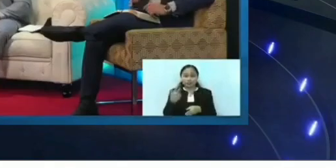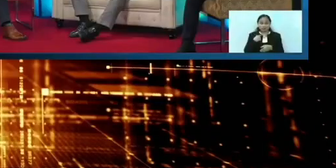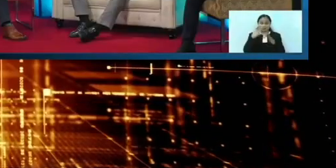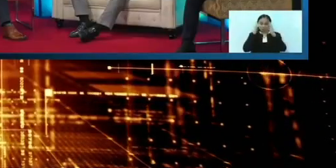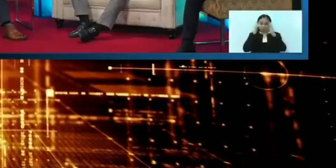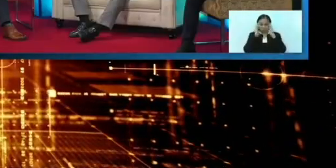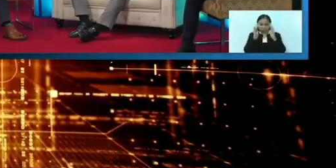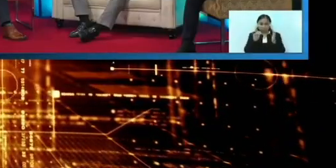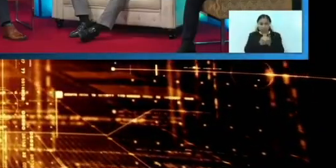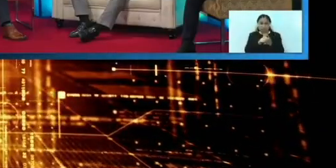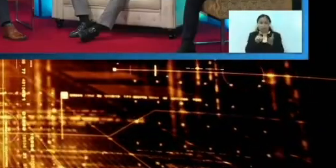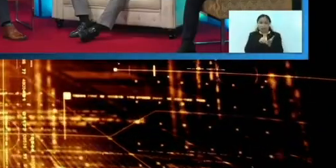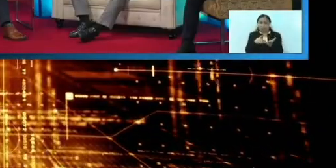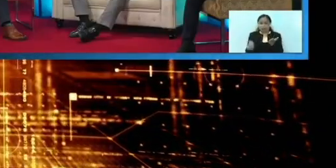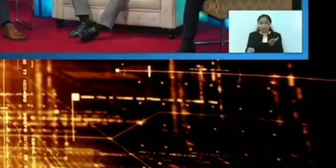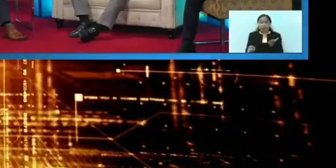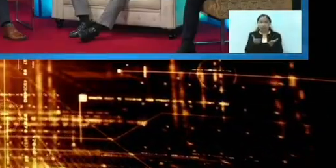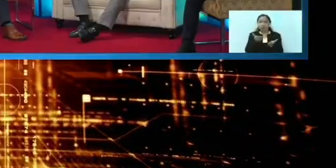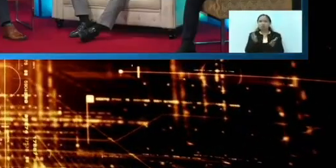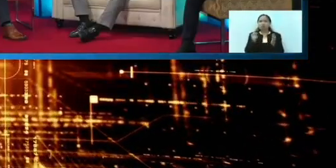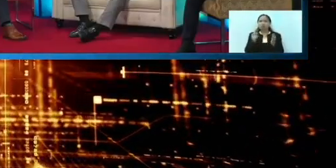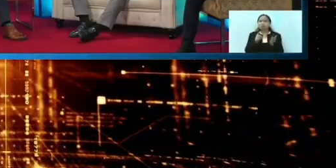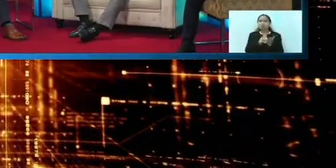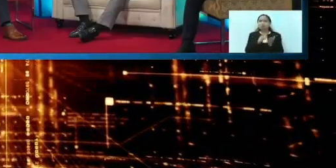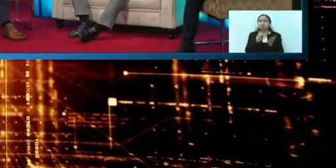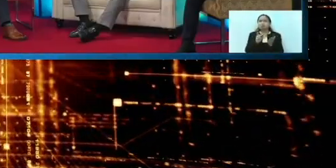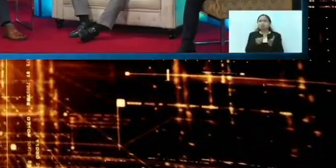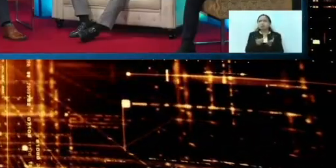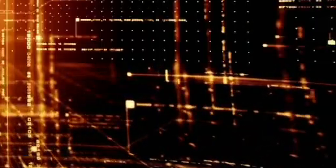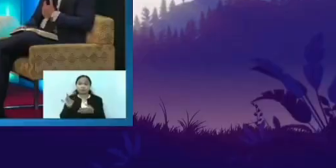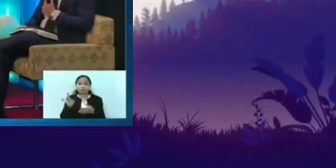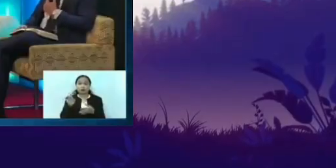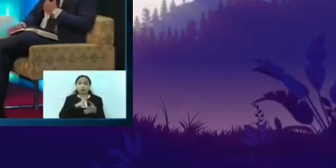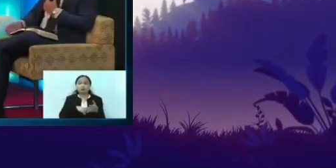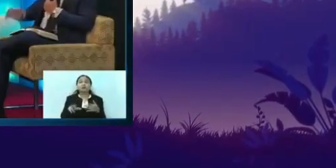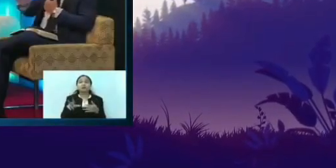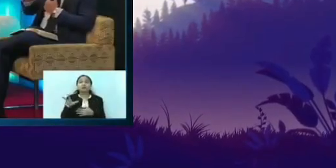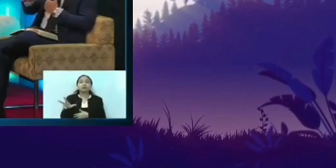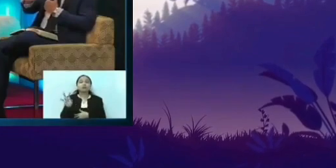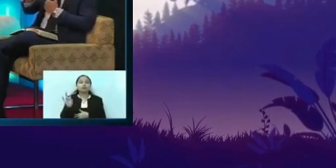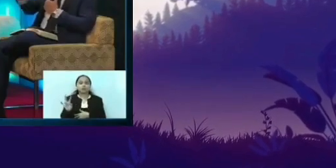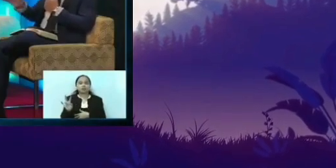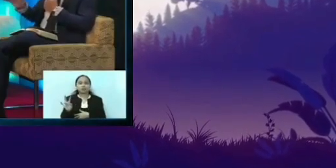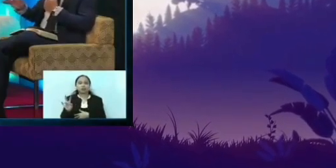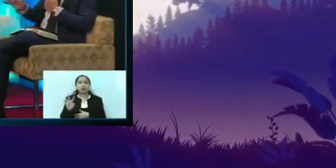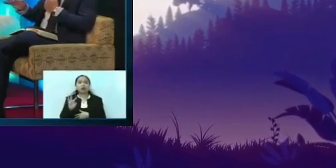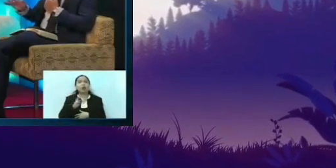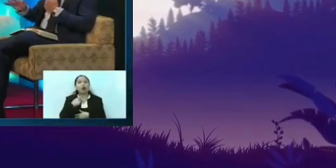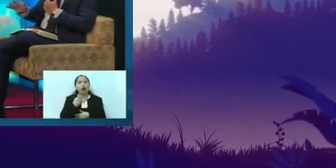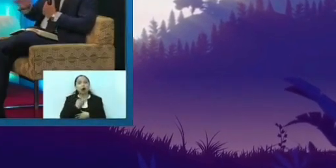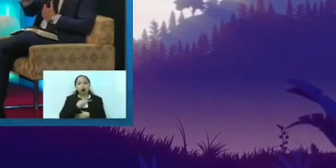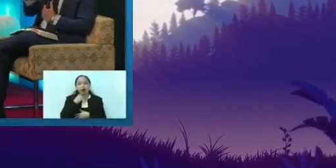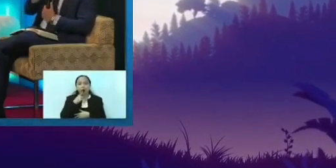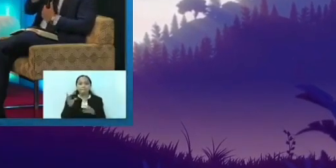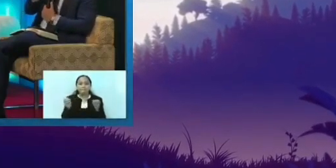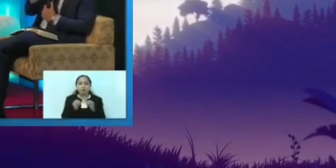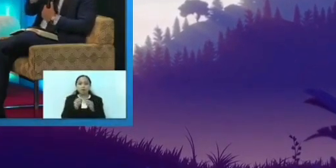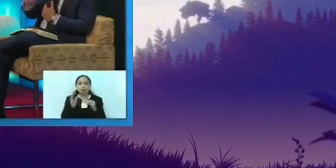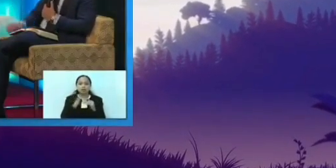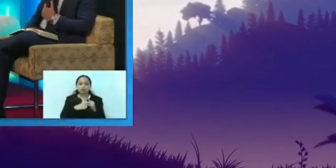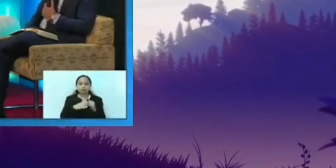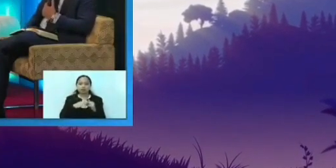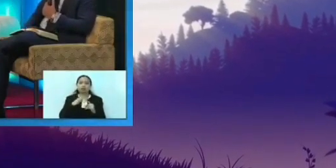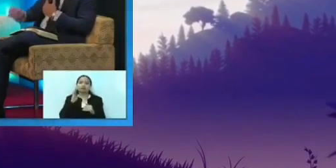dictionary, you are a victor, you are a winner, you are a champion. Pero we are more than conquerors. So pag sinabi natin more